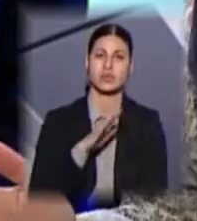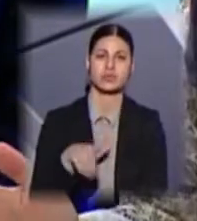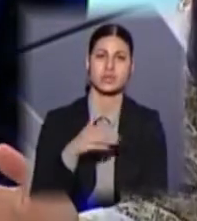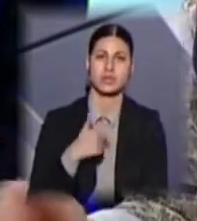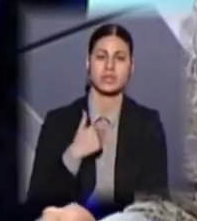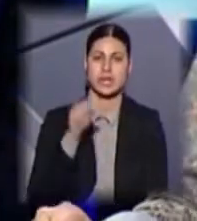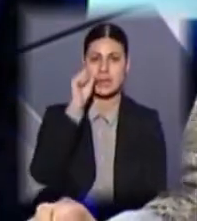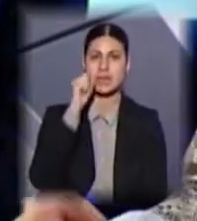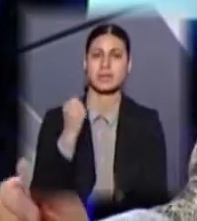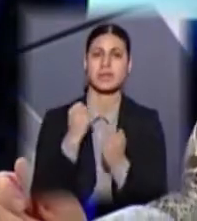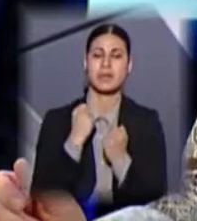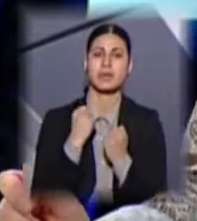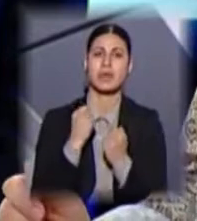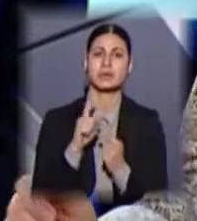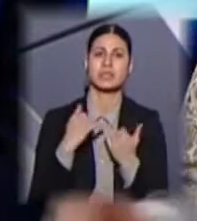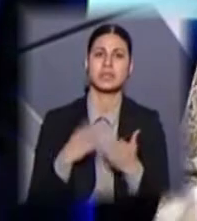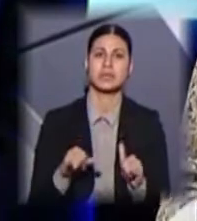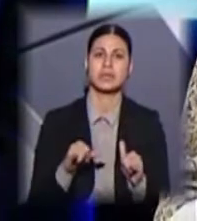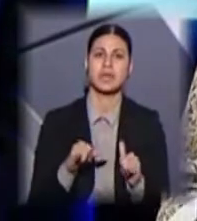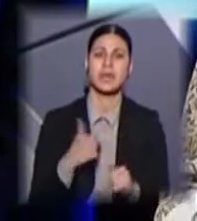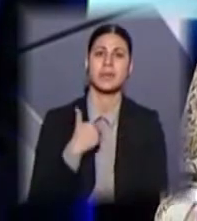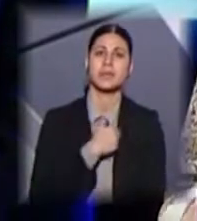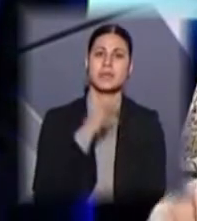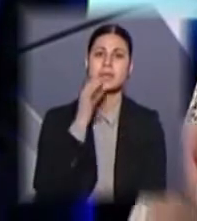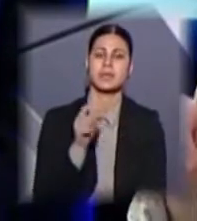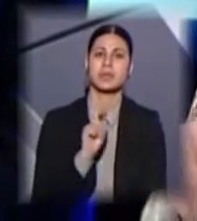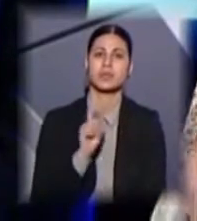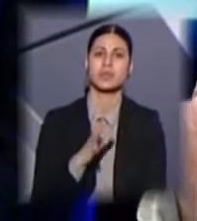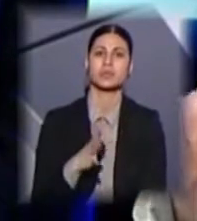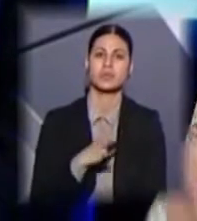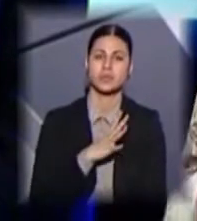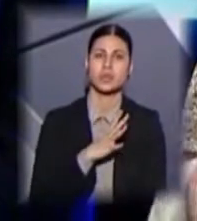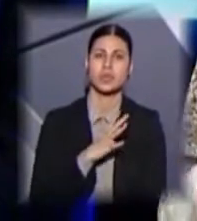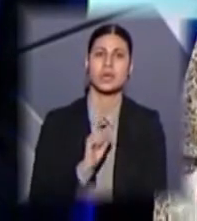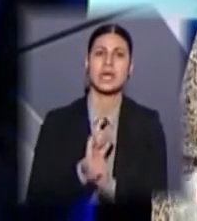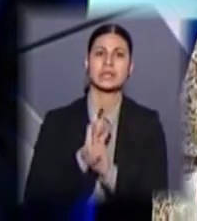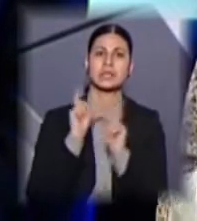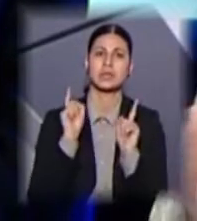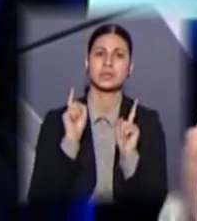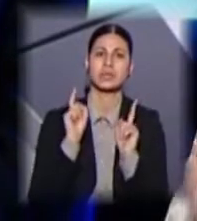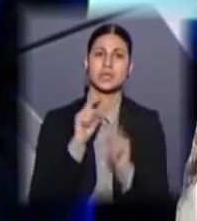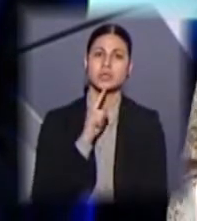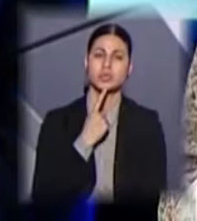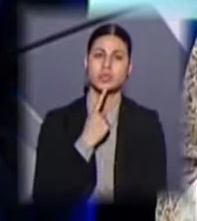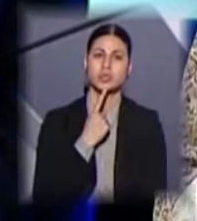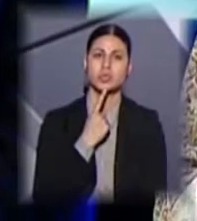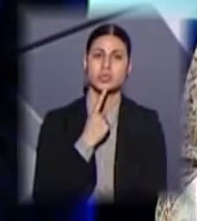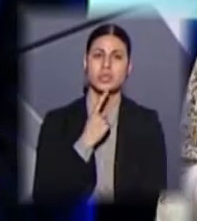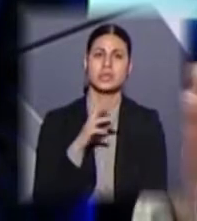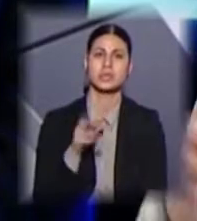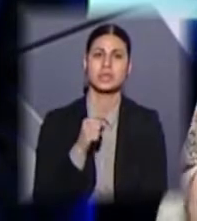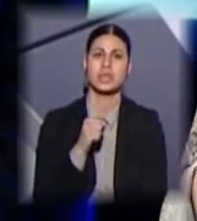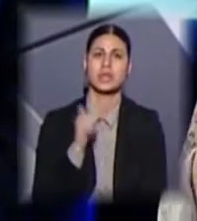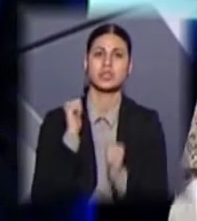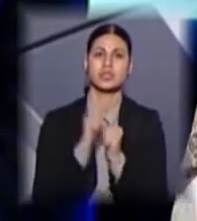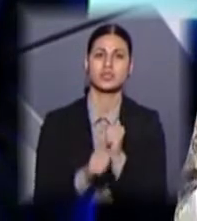ღმერთმა დაგვიფაროს, რა საკურველია. მოკლედ, მე იმის თქვა მინდოდა, რომ იყო განსაკუთრებით რთული და